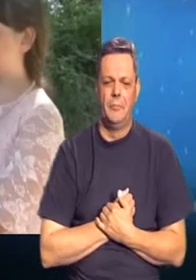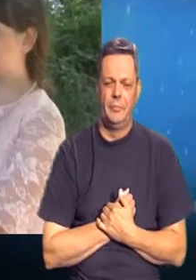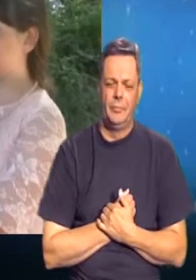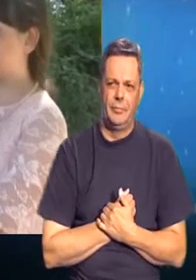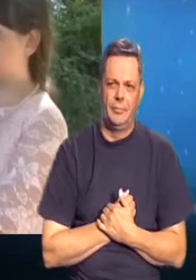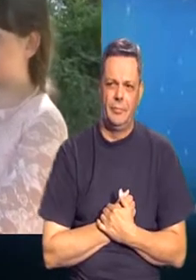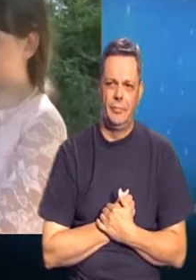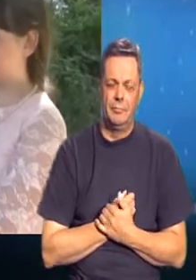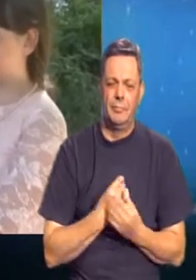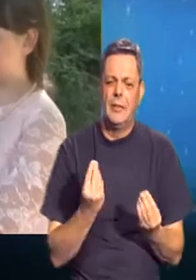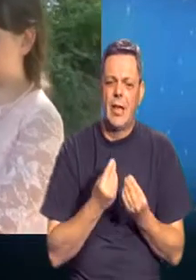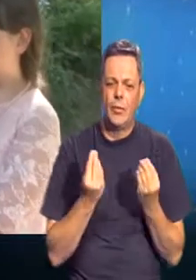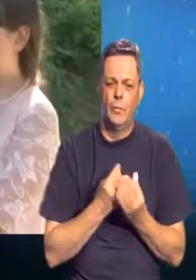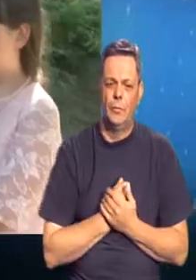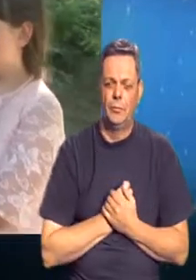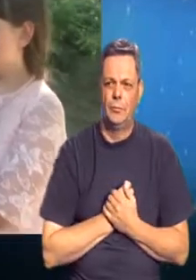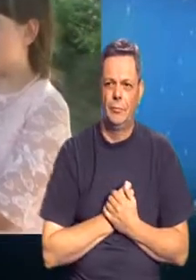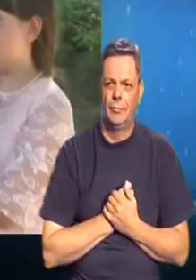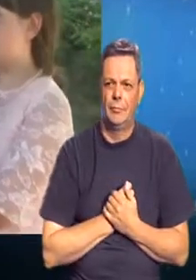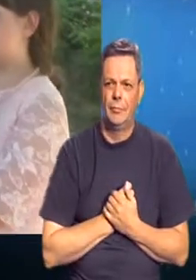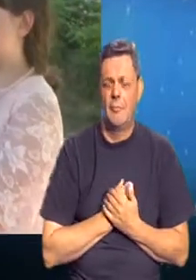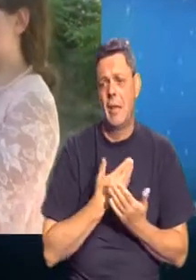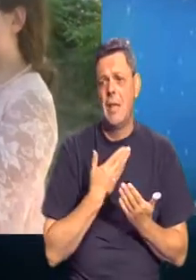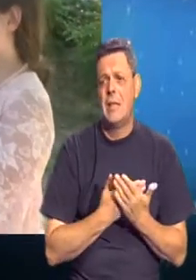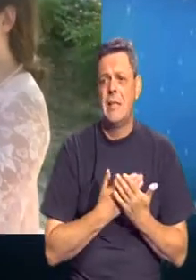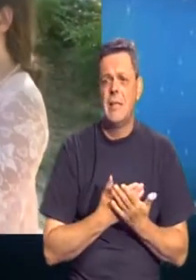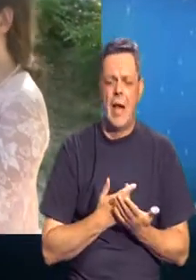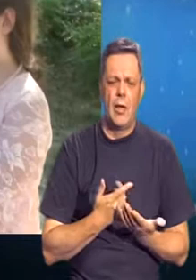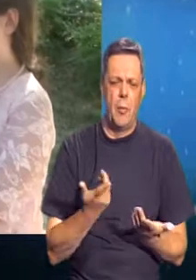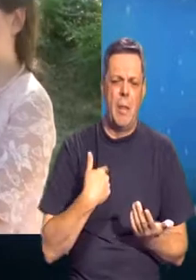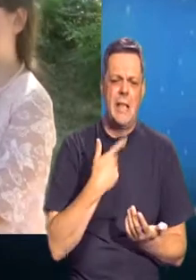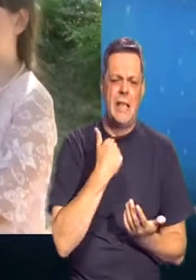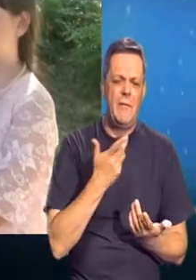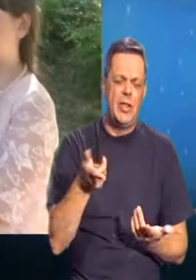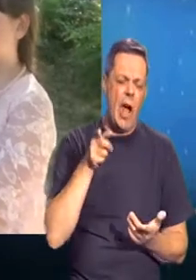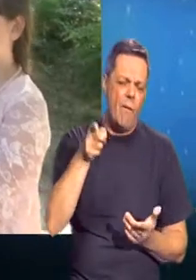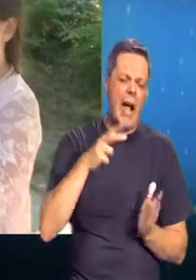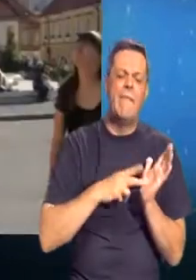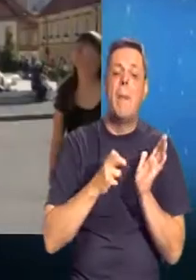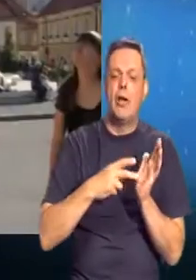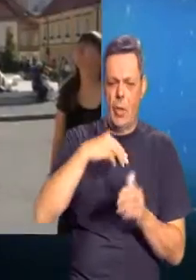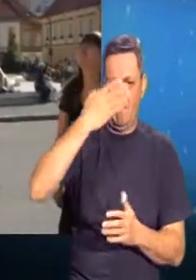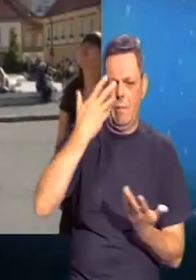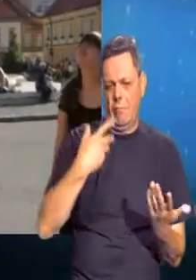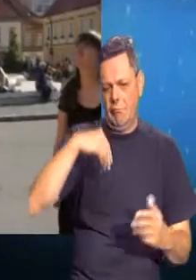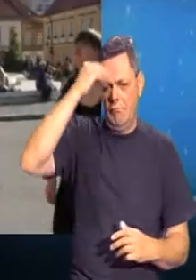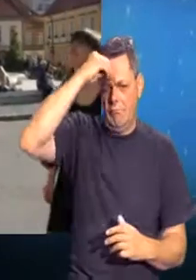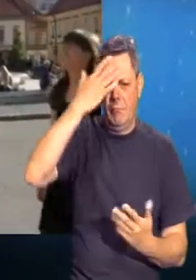Da. Zašto? Pa zato jer mi se sviđa taj način učenja.